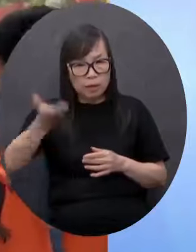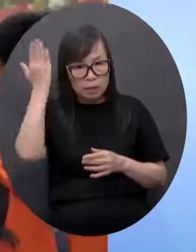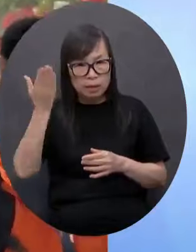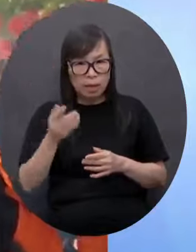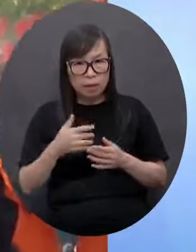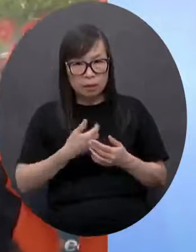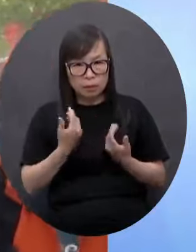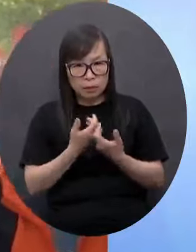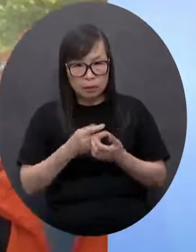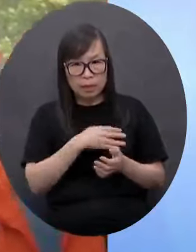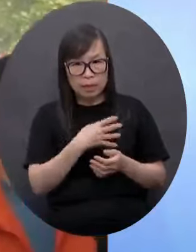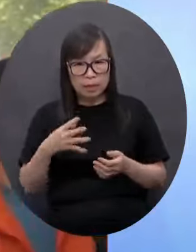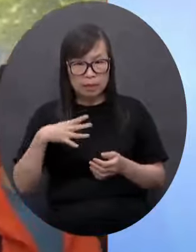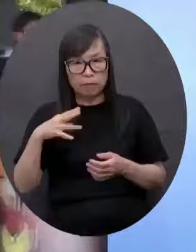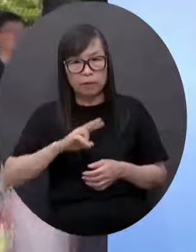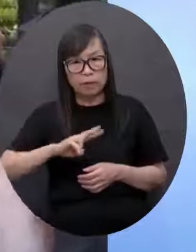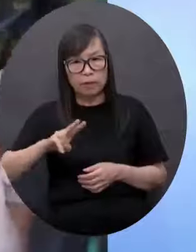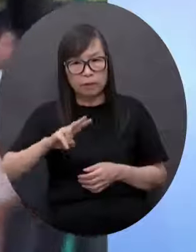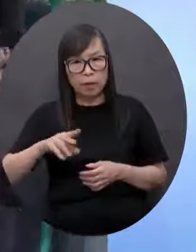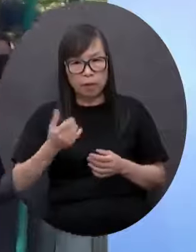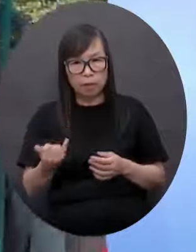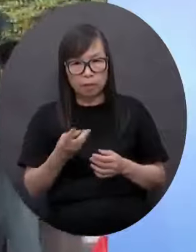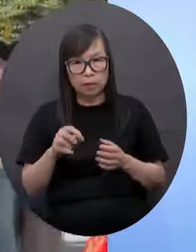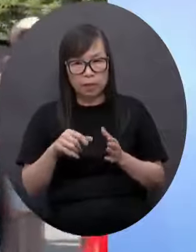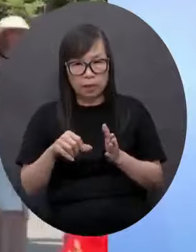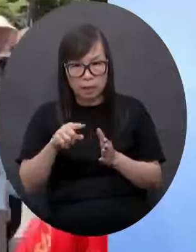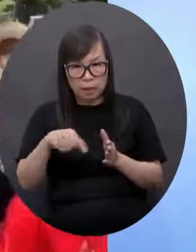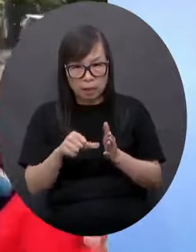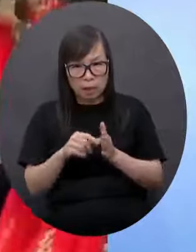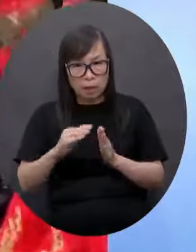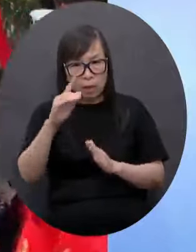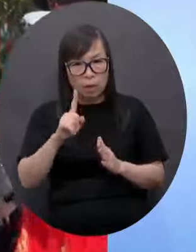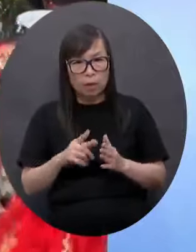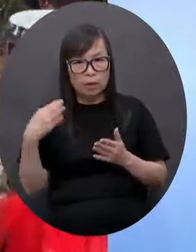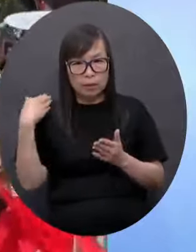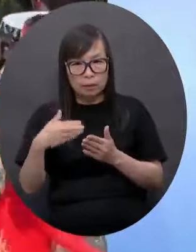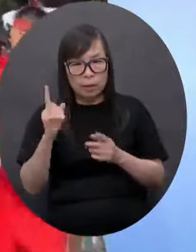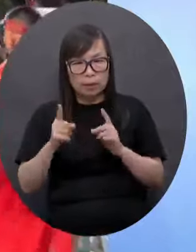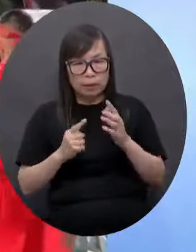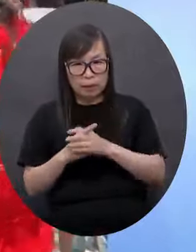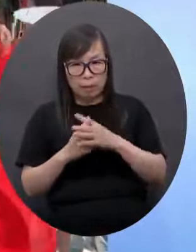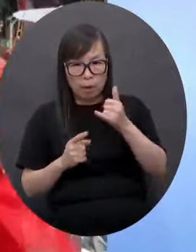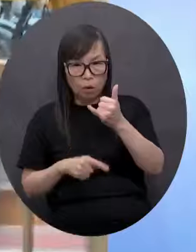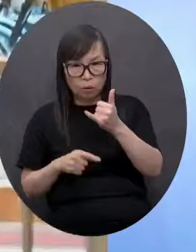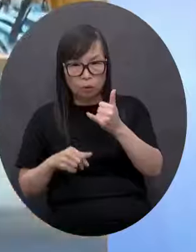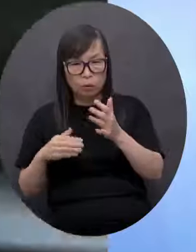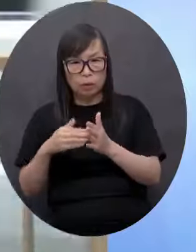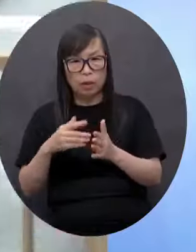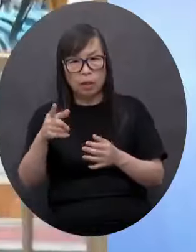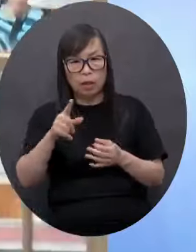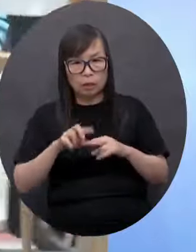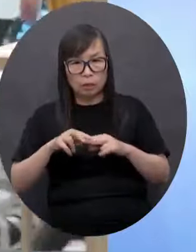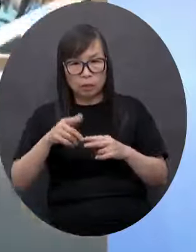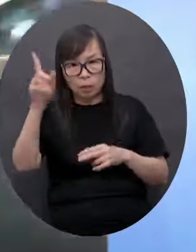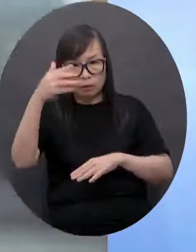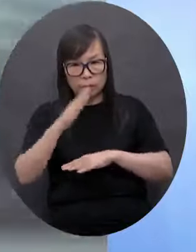预计星期四情况亦都一样，部分地区最高气温将会接近或者突破6月极值。中央气象台预